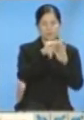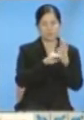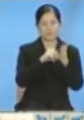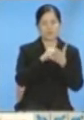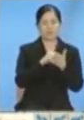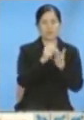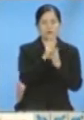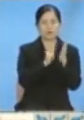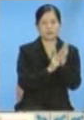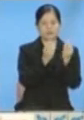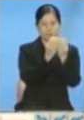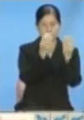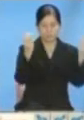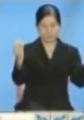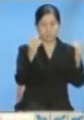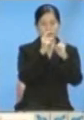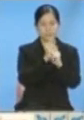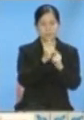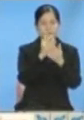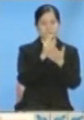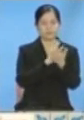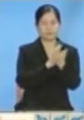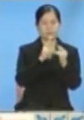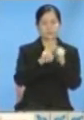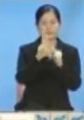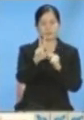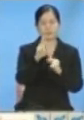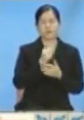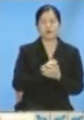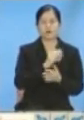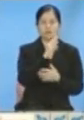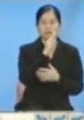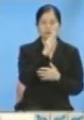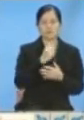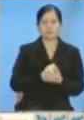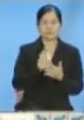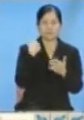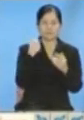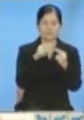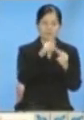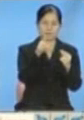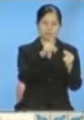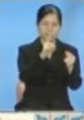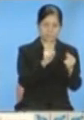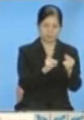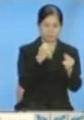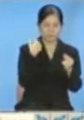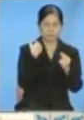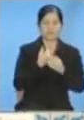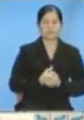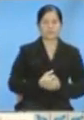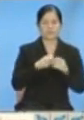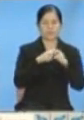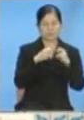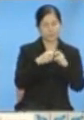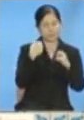มนูญตามที่ได้กำหนดไว้ในวาระที่2หากยังมีข้อปัญหาที่ยังจะไม่